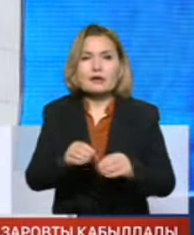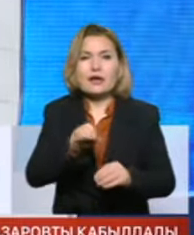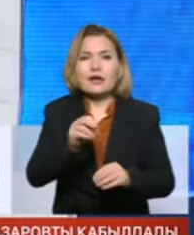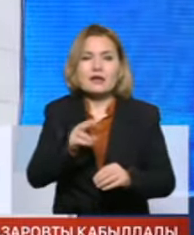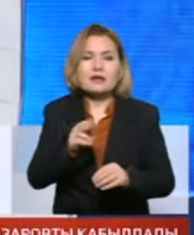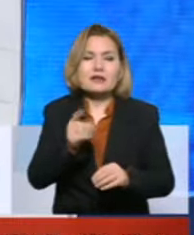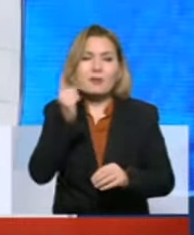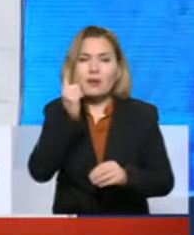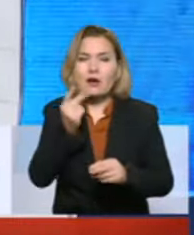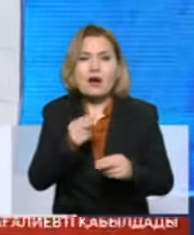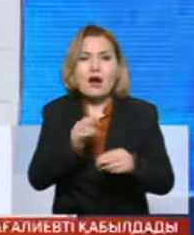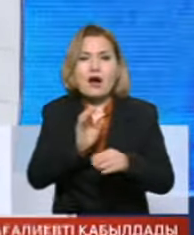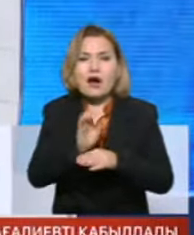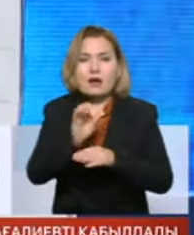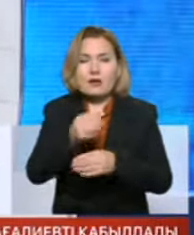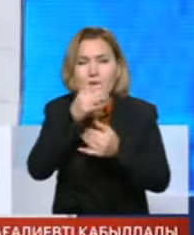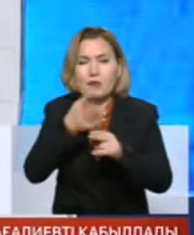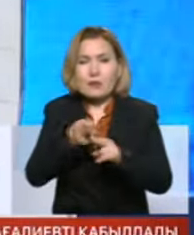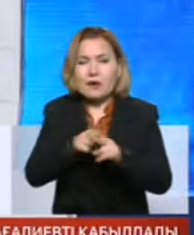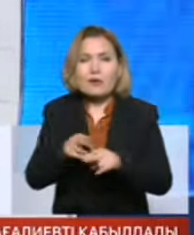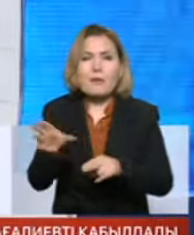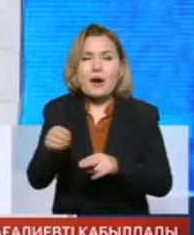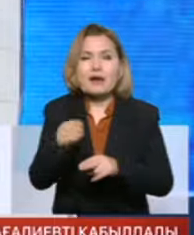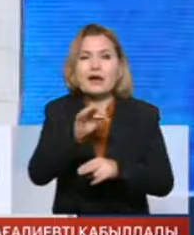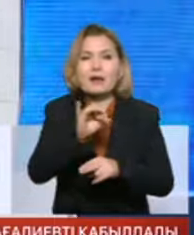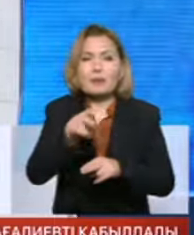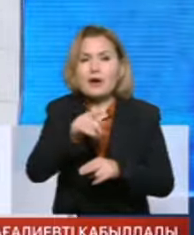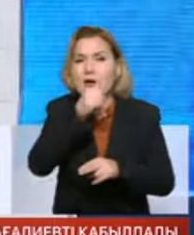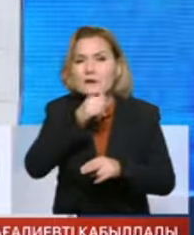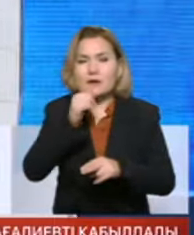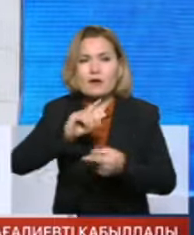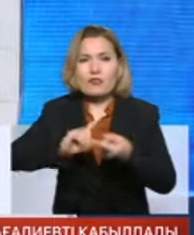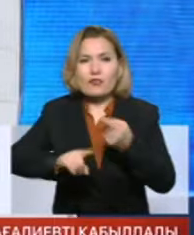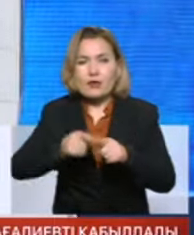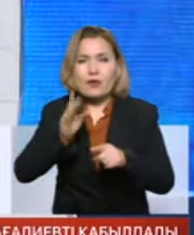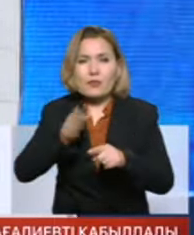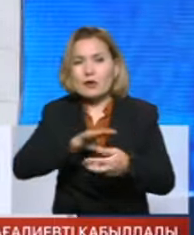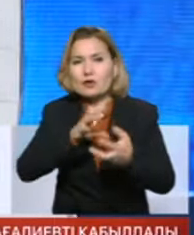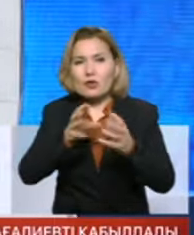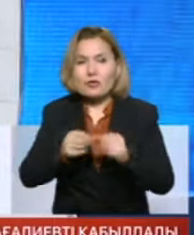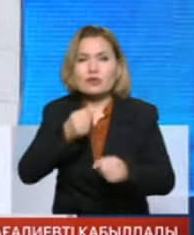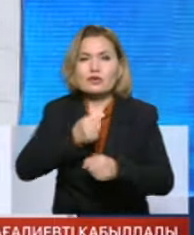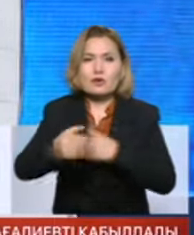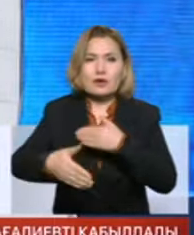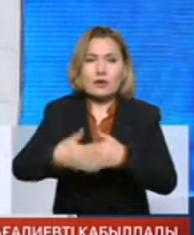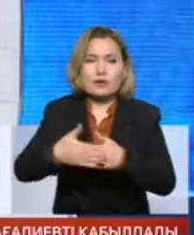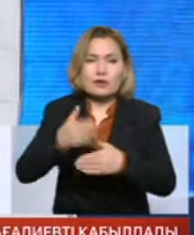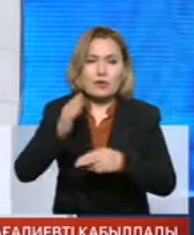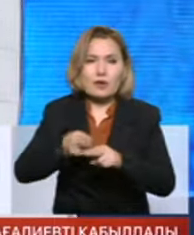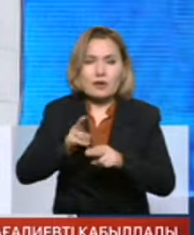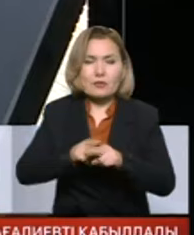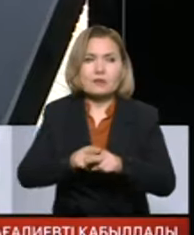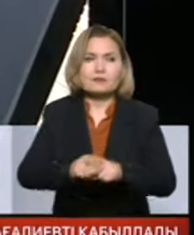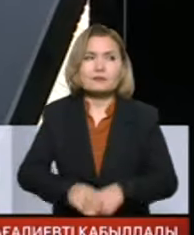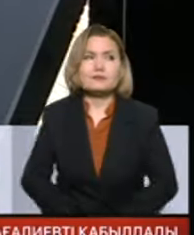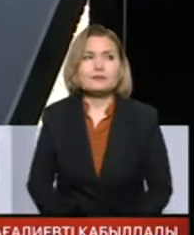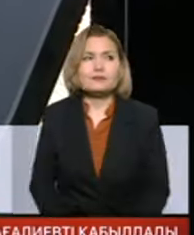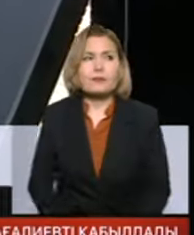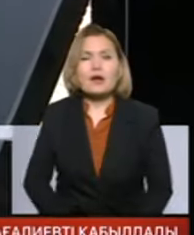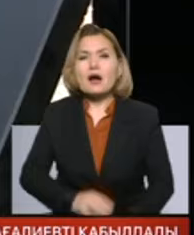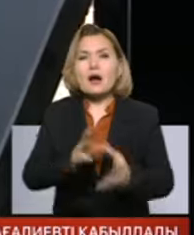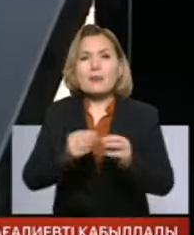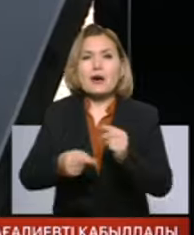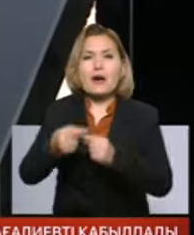де кәсіпкерлердің барлығы бұл әдіске жаппай көшсе, ұялы байланыс операторымен келесу арқылы міндетті түрде шара қолданамыз.